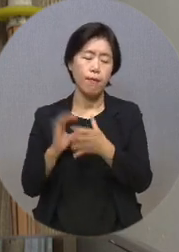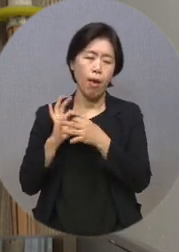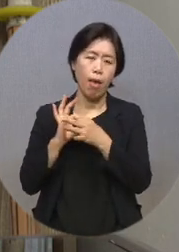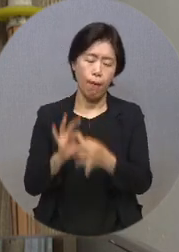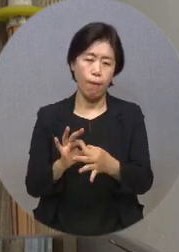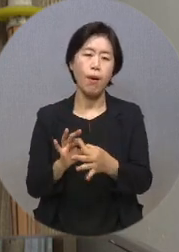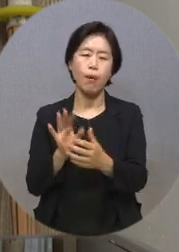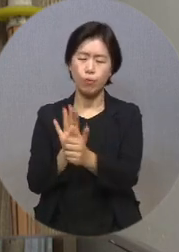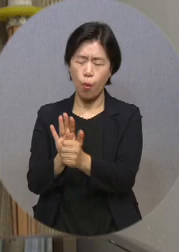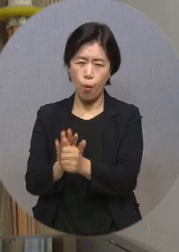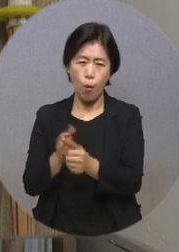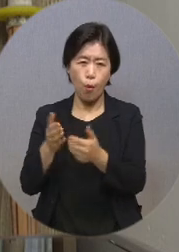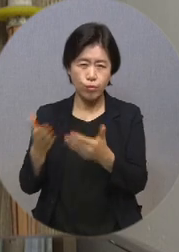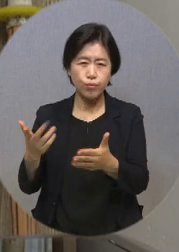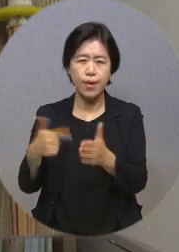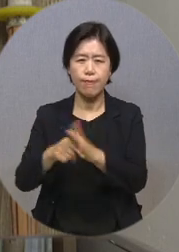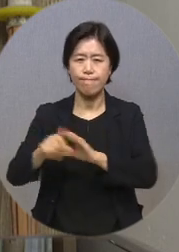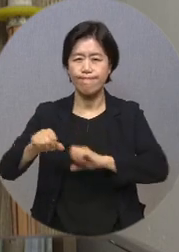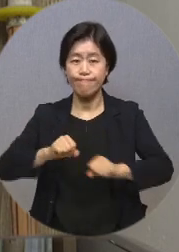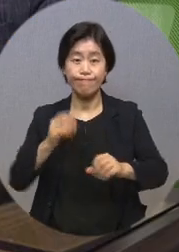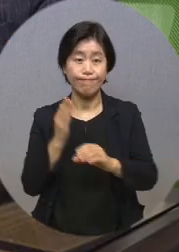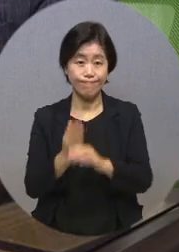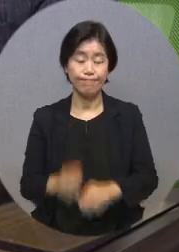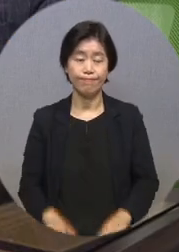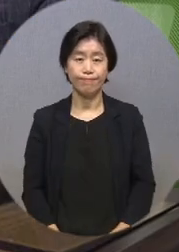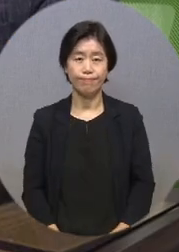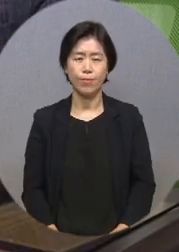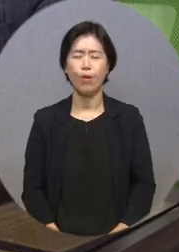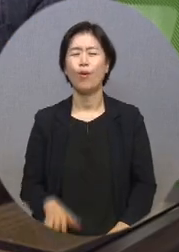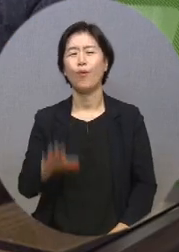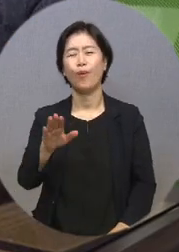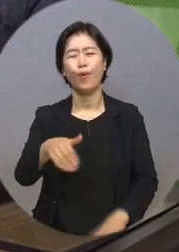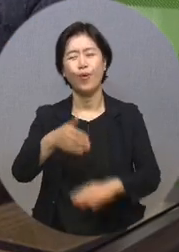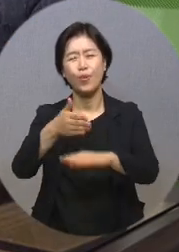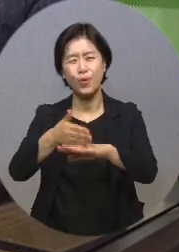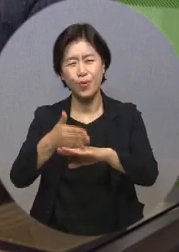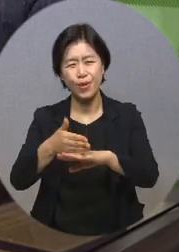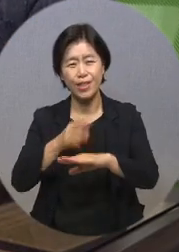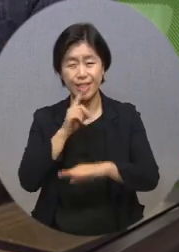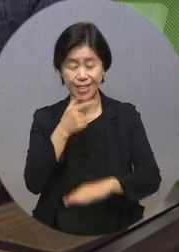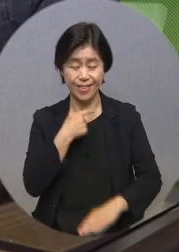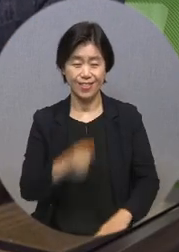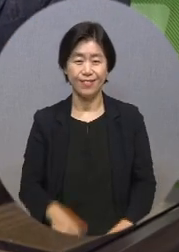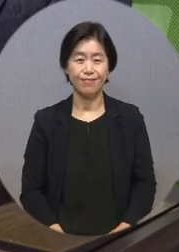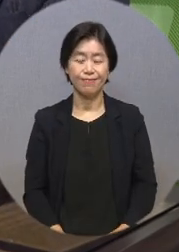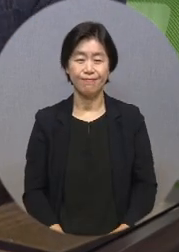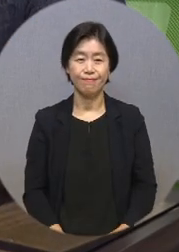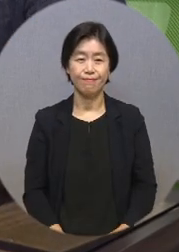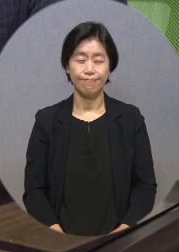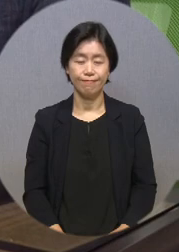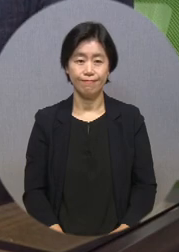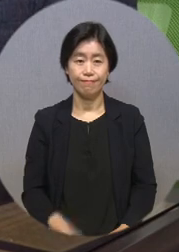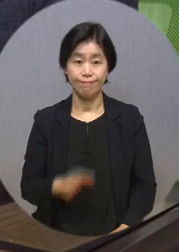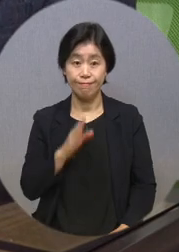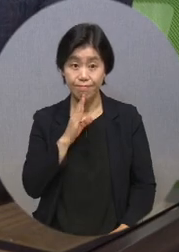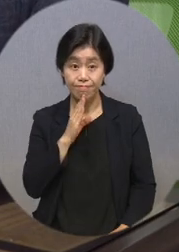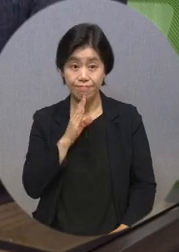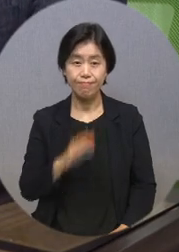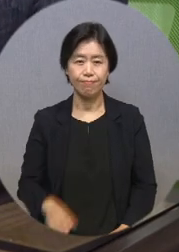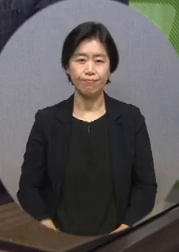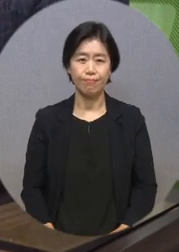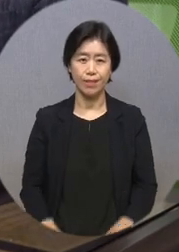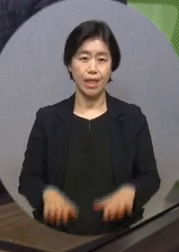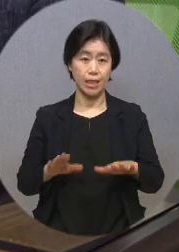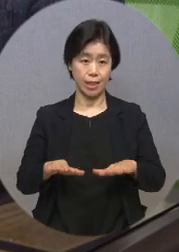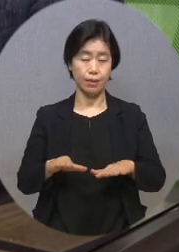복지사각지대에 이용자분들에서 뛰고 있습니다. 아, 고맙습니다라고 인사드리고 싶습니다. 네, 사실 저희 역시 복지 관련